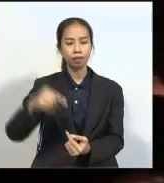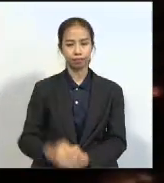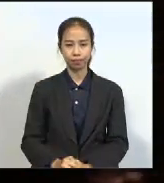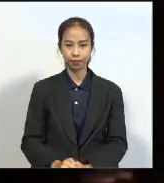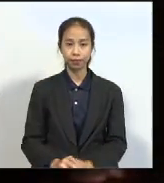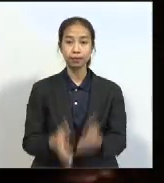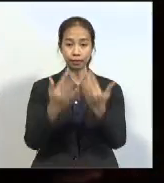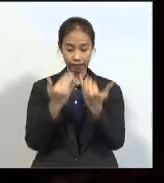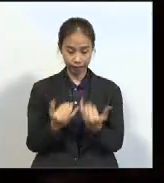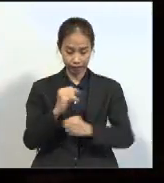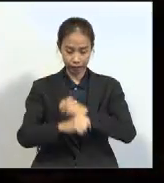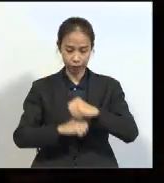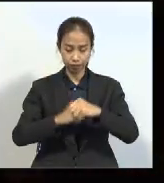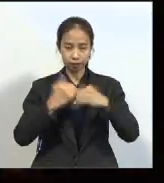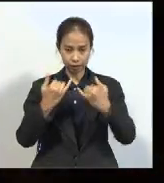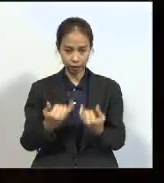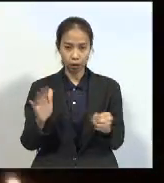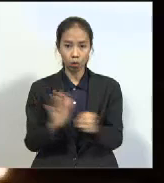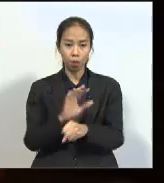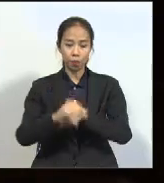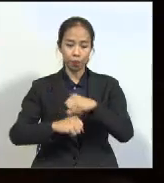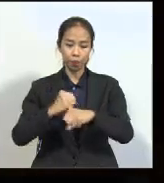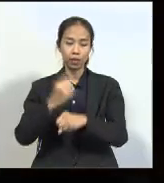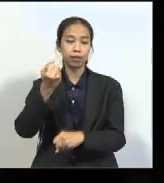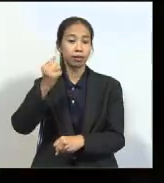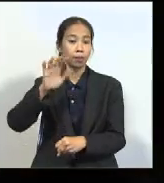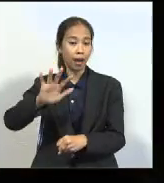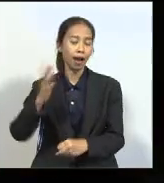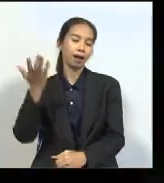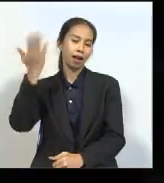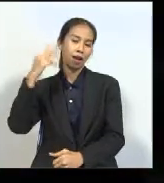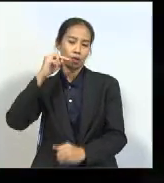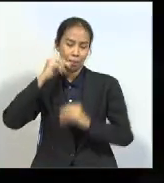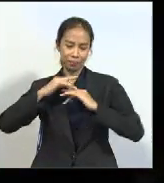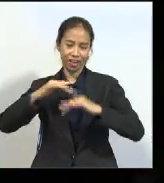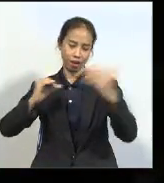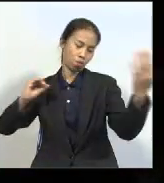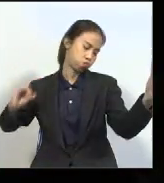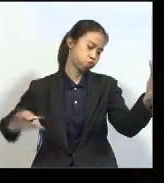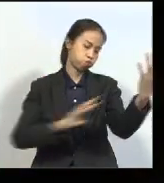คะปีนี้ถือว่าเป็นวันครบรอบ15ปีที่เหตุการณ์สึนามิพัดถล่มแล้วนะคะ